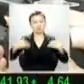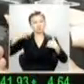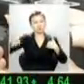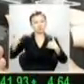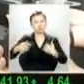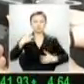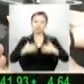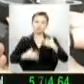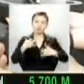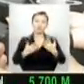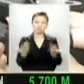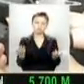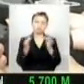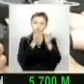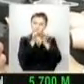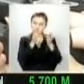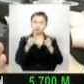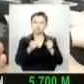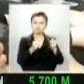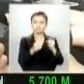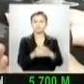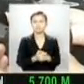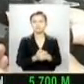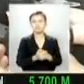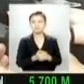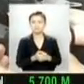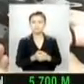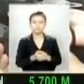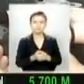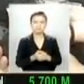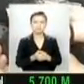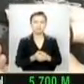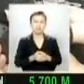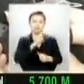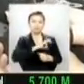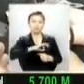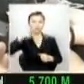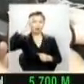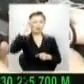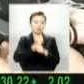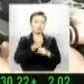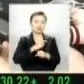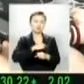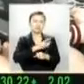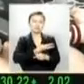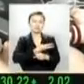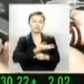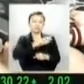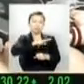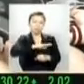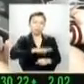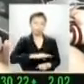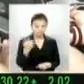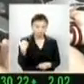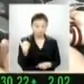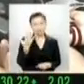แต่ละครั้งเนี่ยมันทำให้บั่นทอนเจ้าหน้าที่ที่ เขาไม่คงไม่ไอ้เรื่องบั่นทอนคงไม่บั่นทอนหรอกครับเพราะว่าเขารู้นะครับว่าขณะนี้เขาท